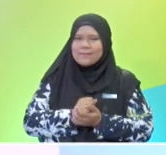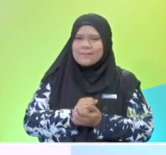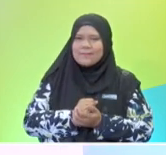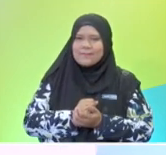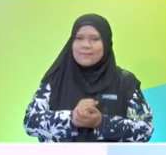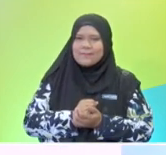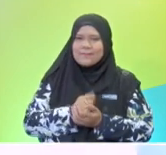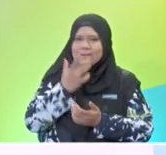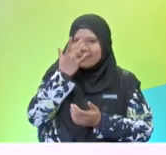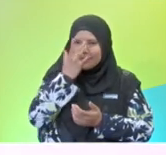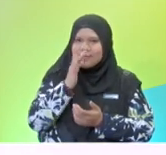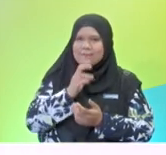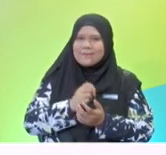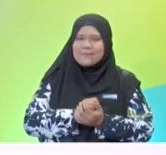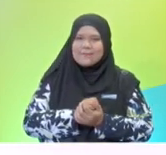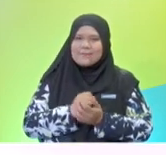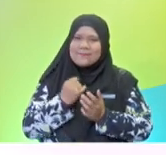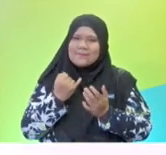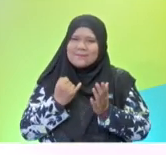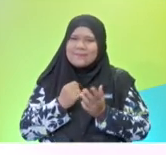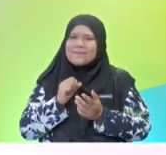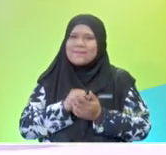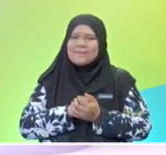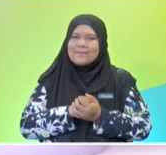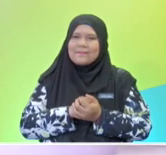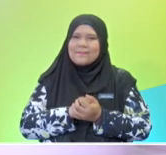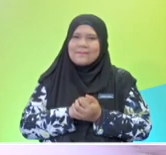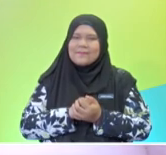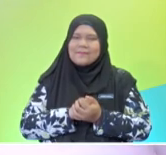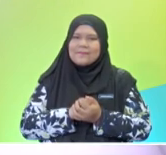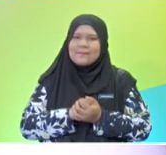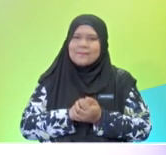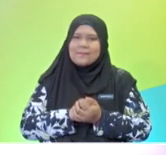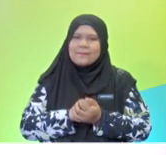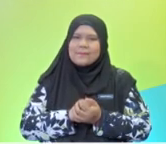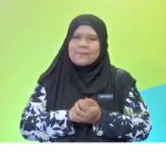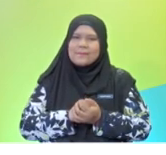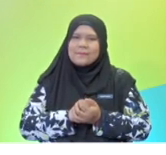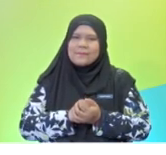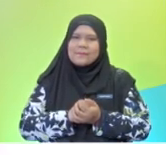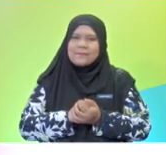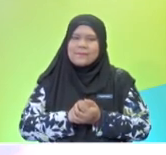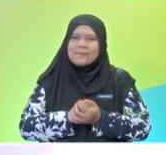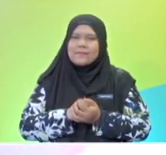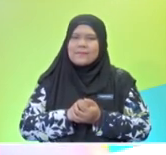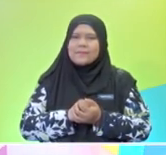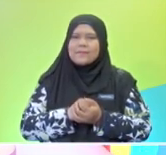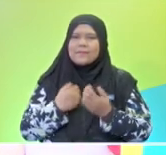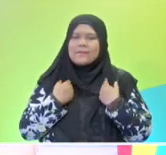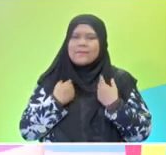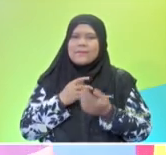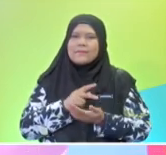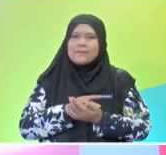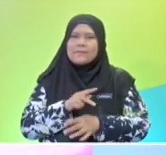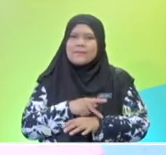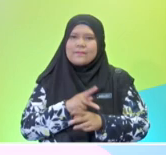Terima kasih cikgu, inilah sedikit seni yang saya ada. Itu ibu. Baik. Oh kasut, dia pakai kasut.